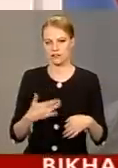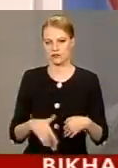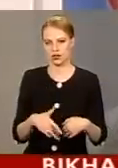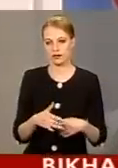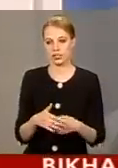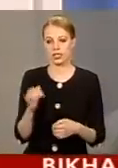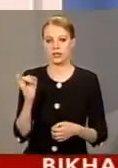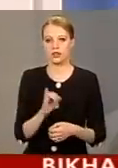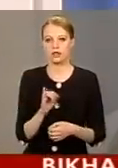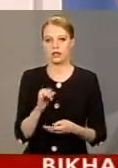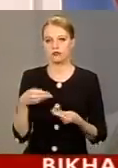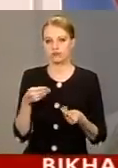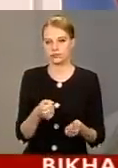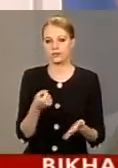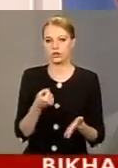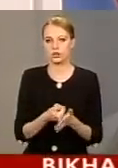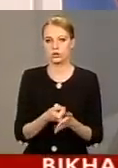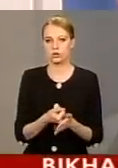порожнині. І приводить до